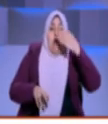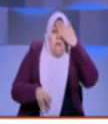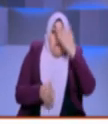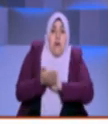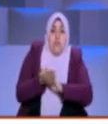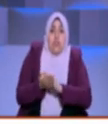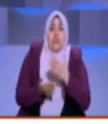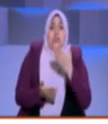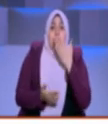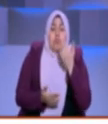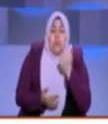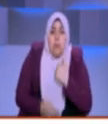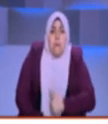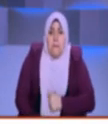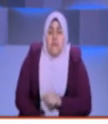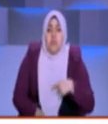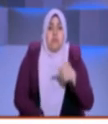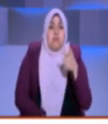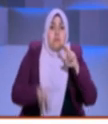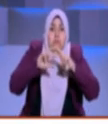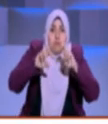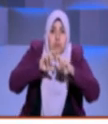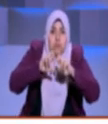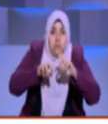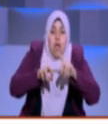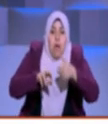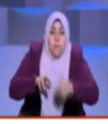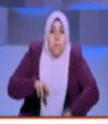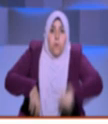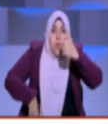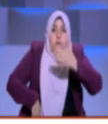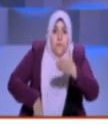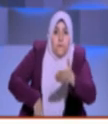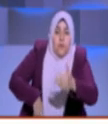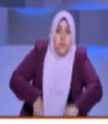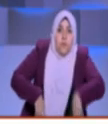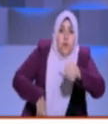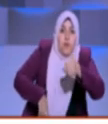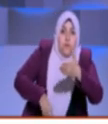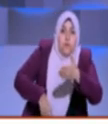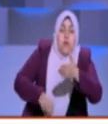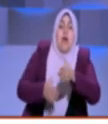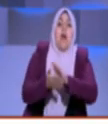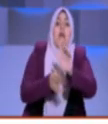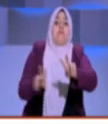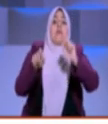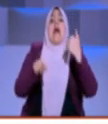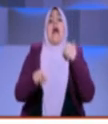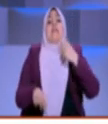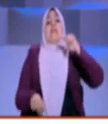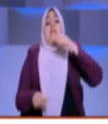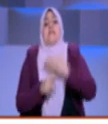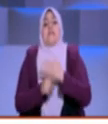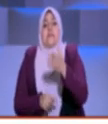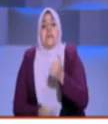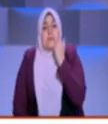هي السبب في ذلك. نحن ونتحدث فقط شيماء يعني لضبط المسألة قبل، وأنا أعتذر عن المقاطعة، لكن الزيادة النسبية التي